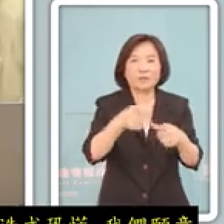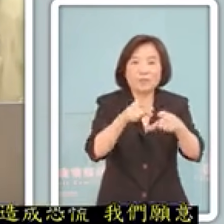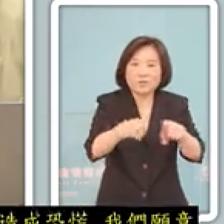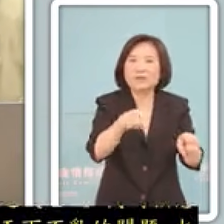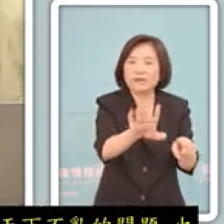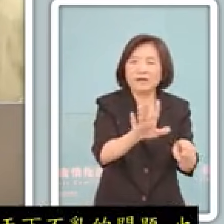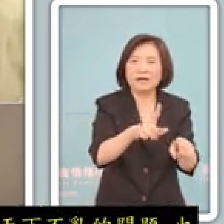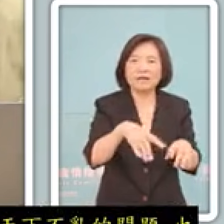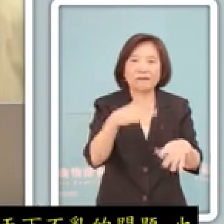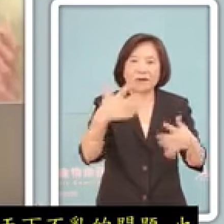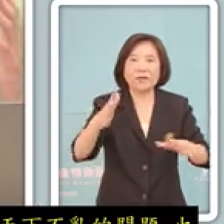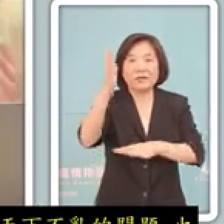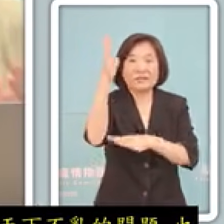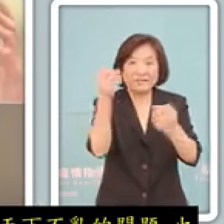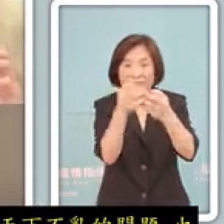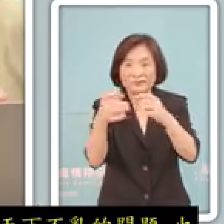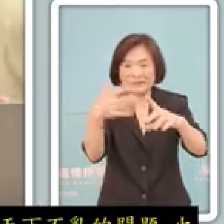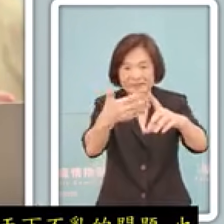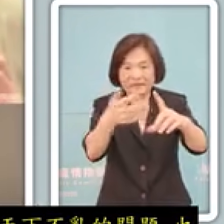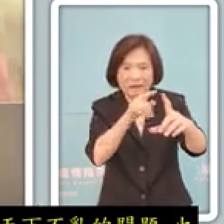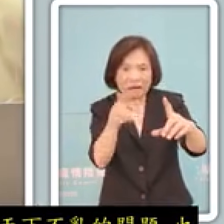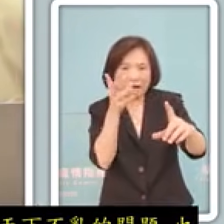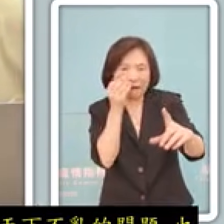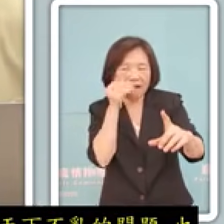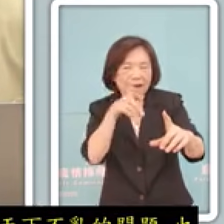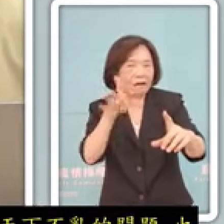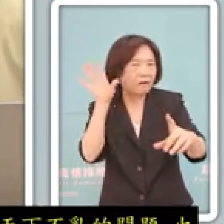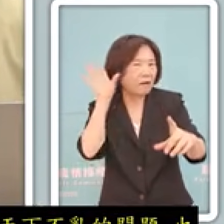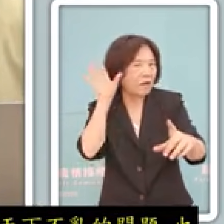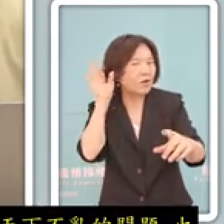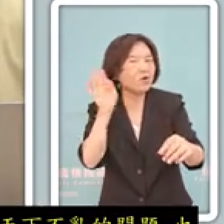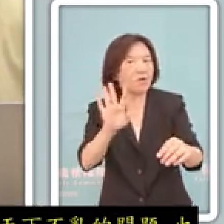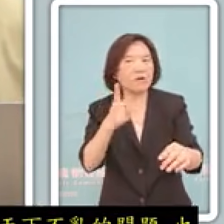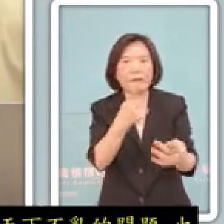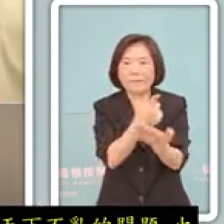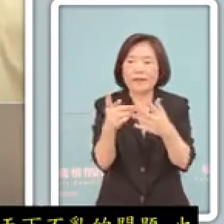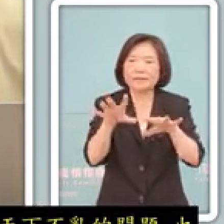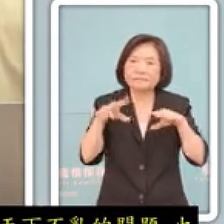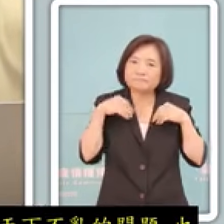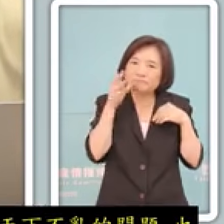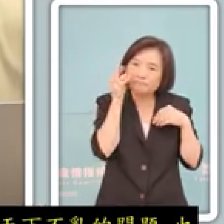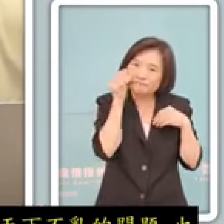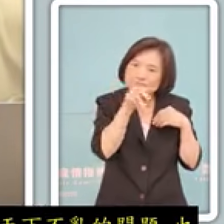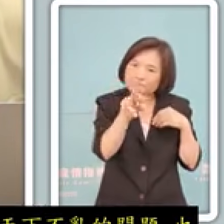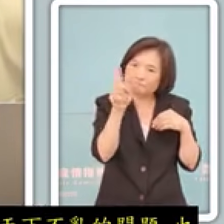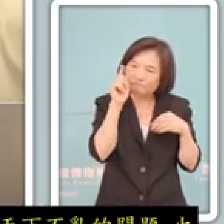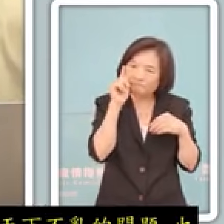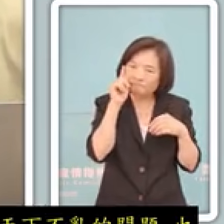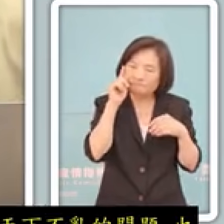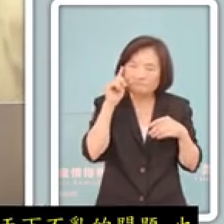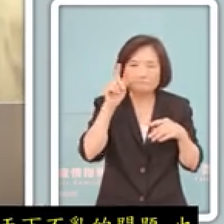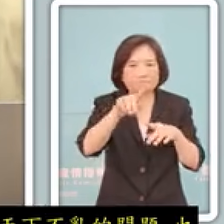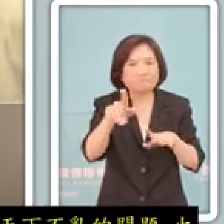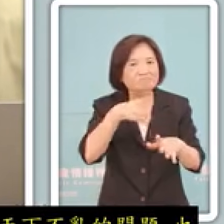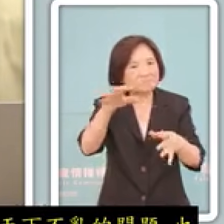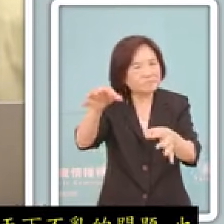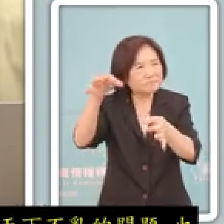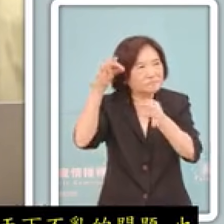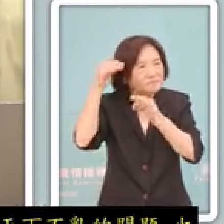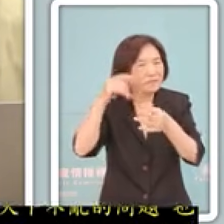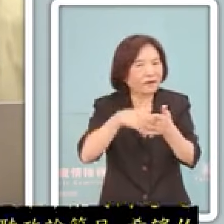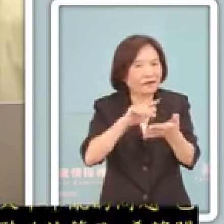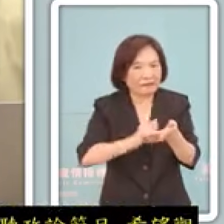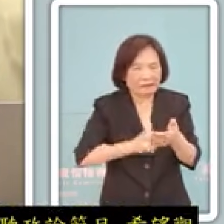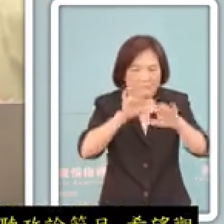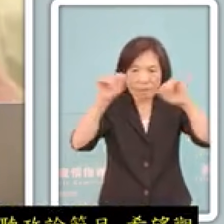这些政论节目的时候，你或许只是听，不过我希望所有的观众朋友可以来思考整个事情的全面的真相